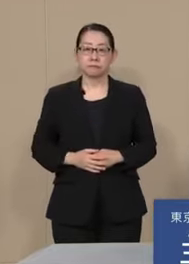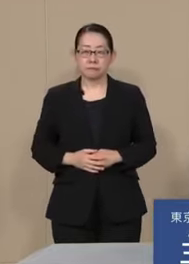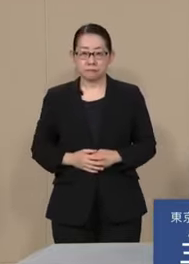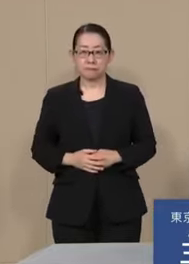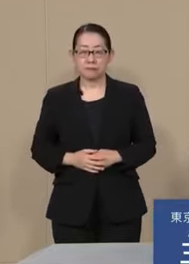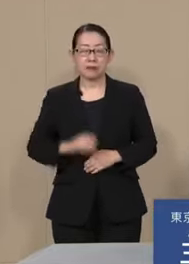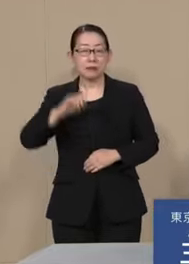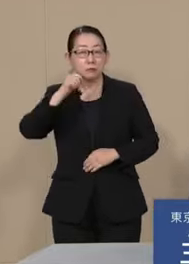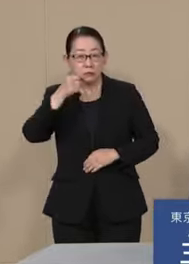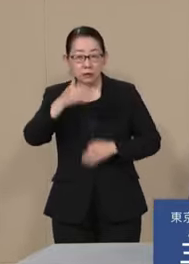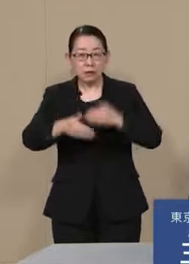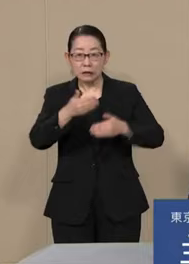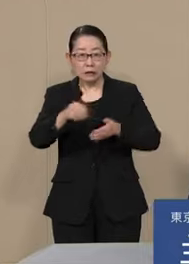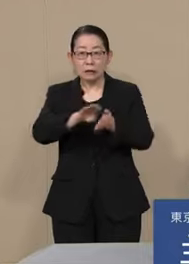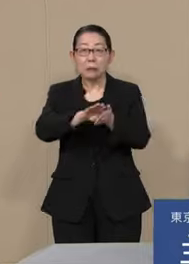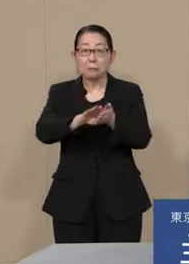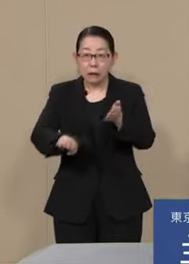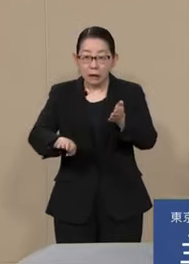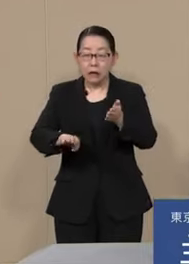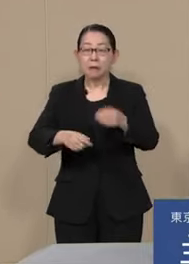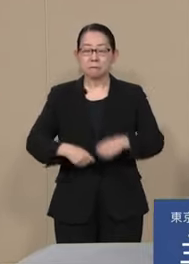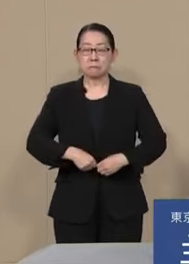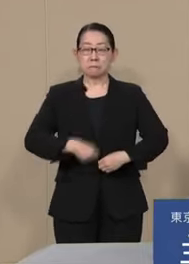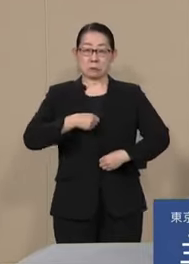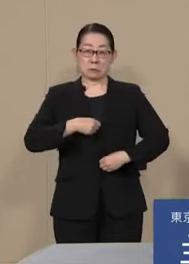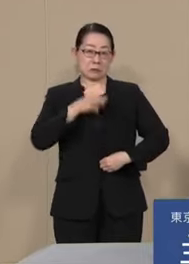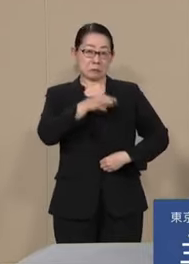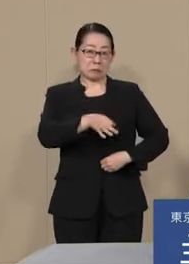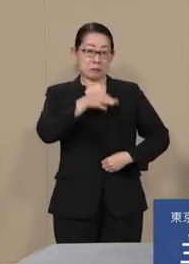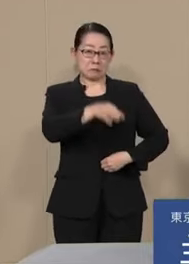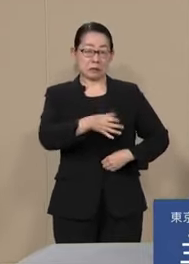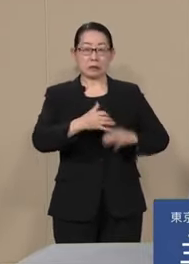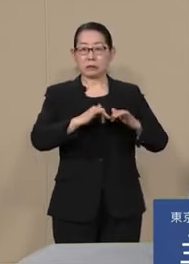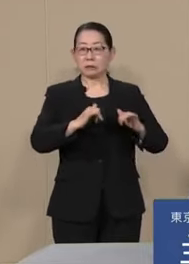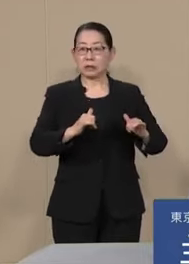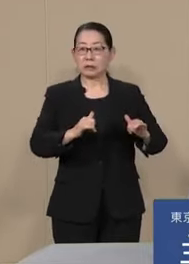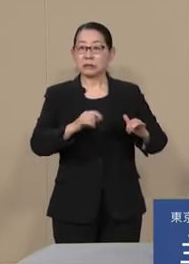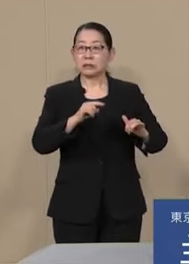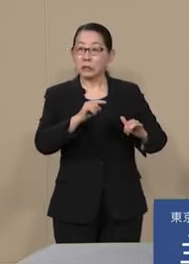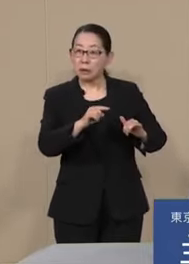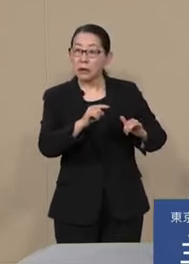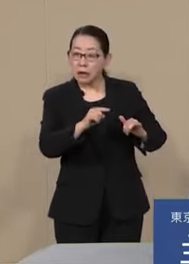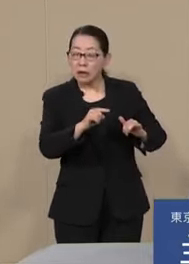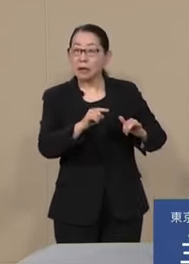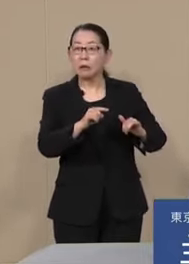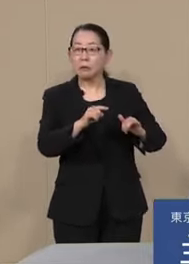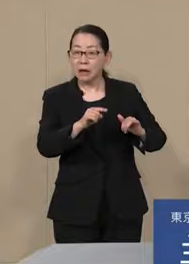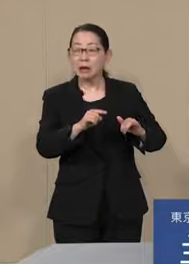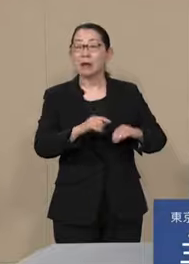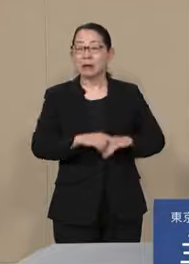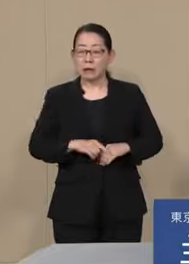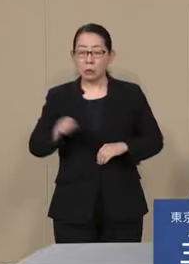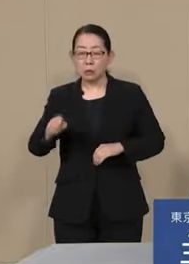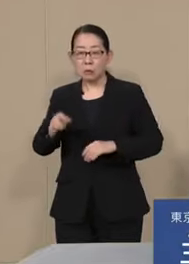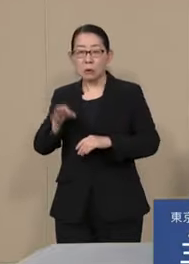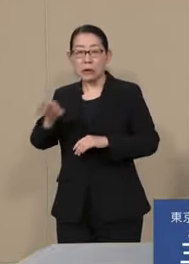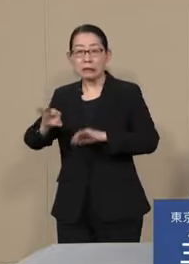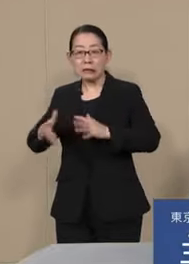難しい話は走ります愚直に受信料を払っている人しこの不分をけてるの